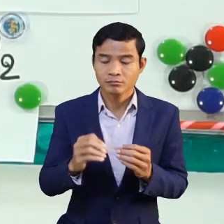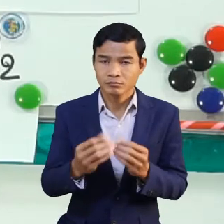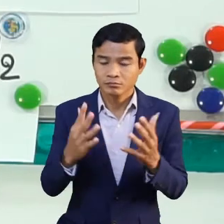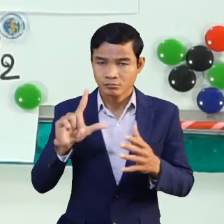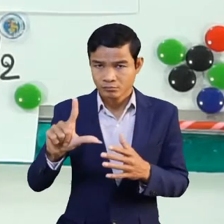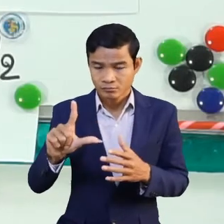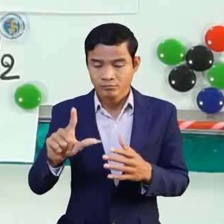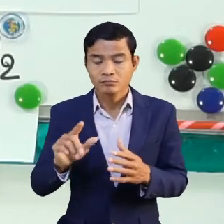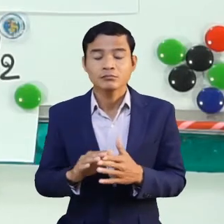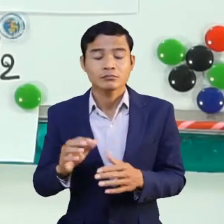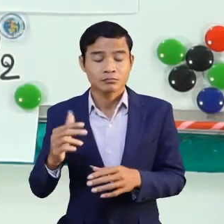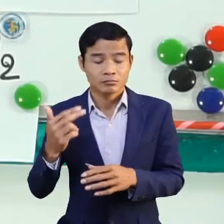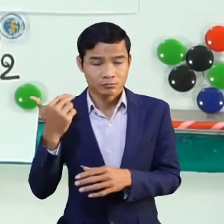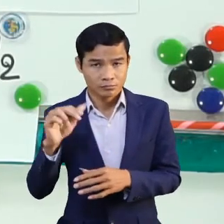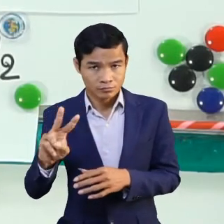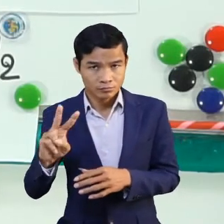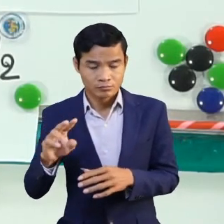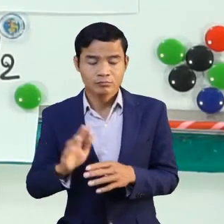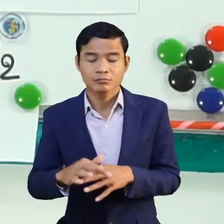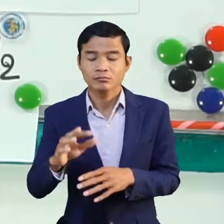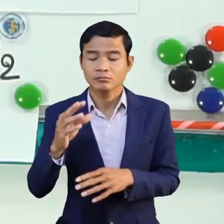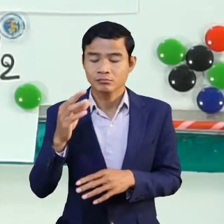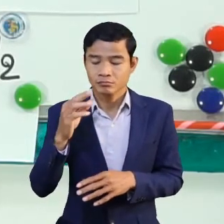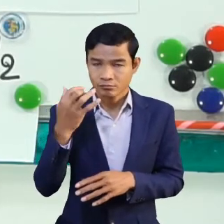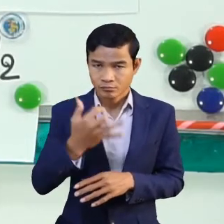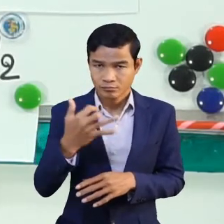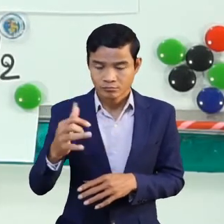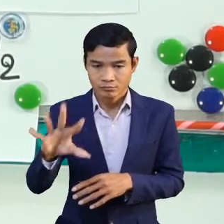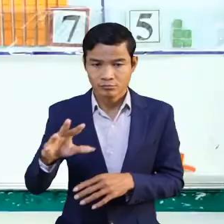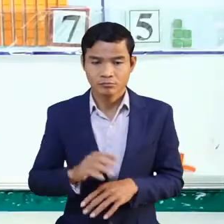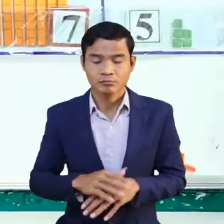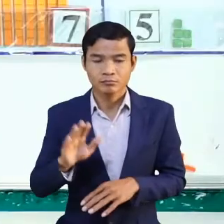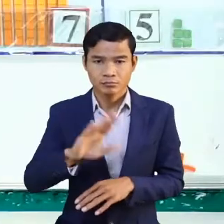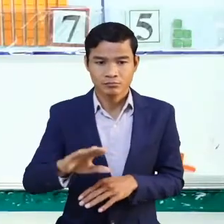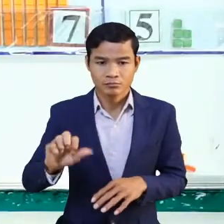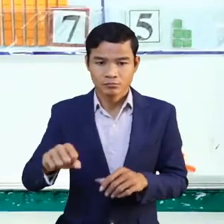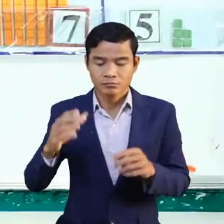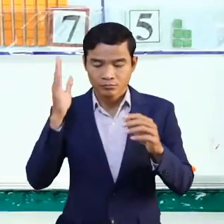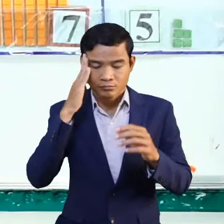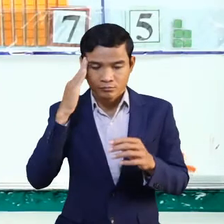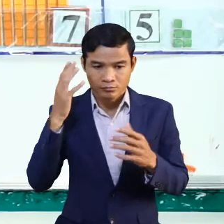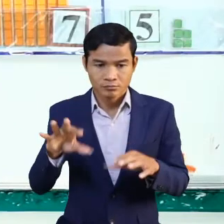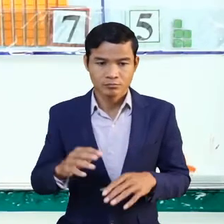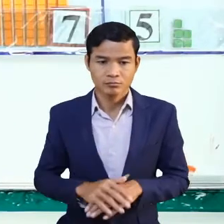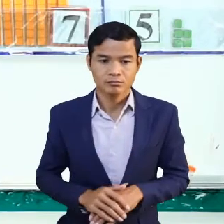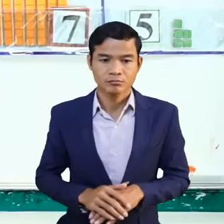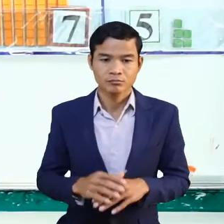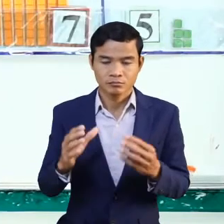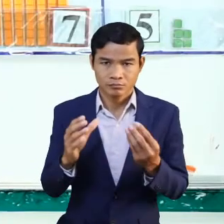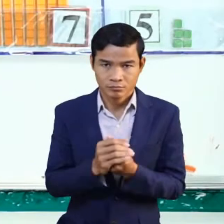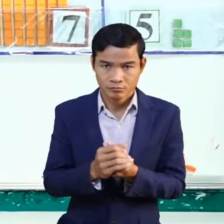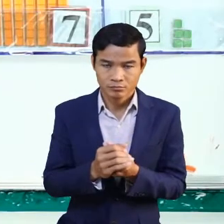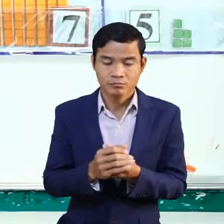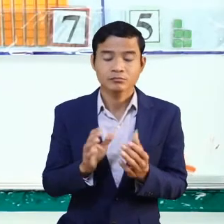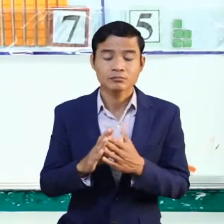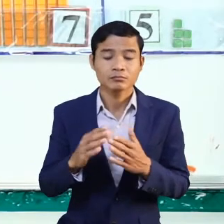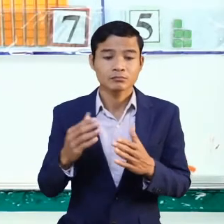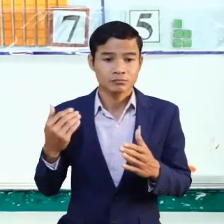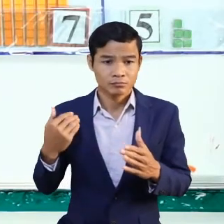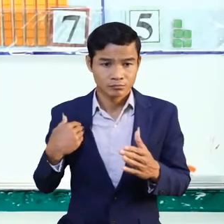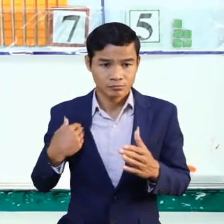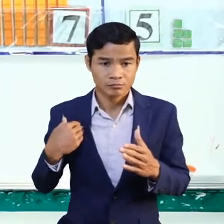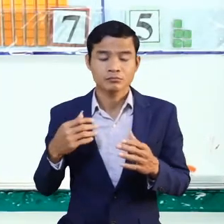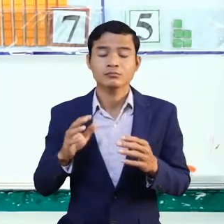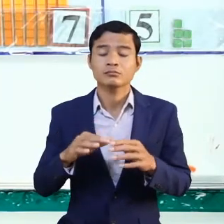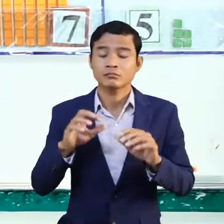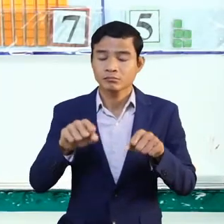ចាបើយើងនិយាយពីចំការទី2គឺយើងប្រាប់ពីថាតិចជាងចំការទី1ចាអញ្ចឹងគាត់បានដឹងហើយថាចំនួនដើមចេកដែលគាត់ដាំ